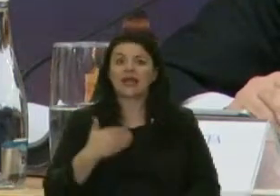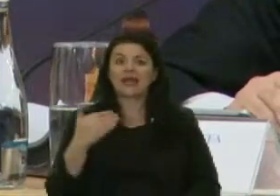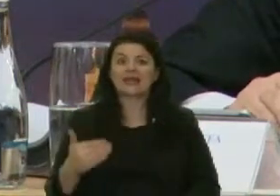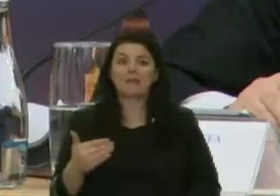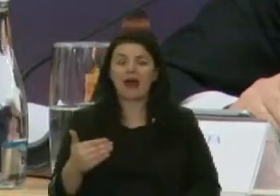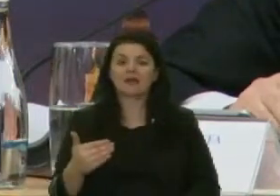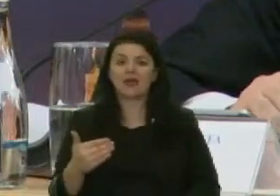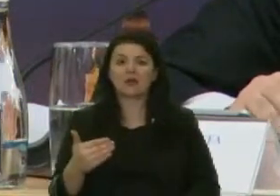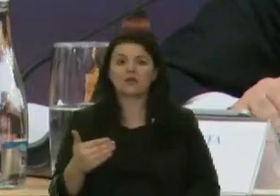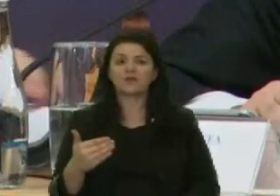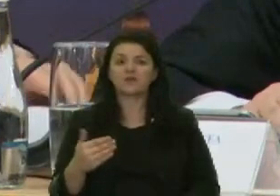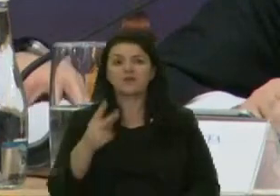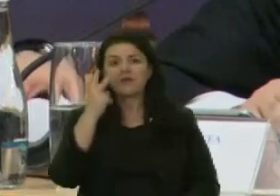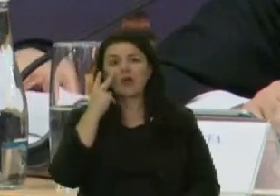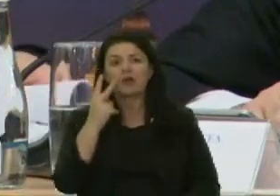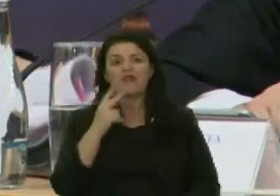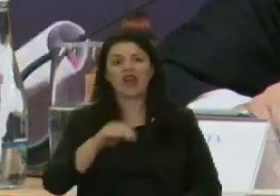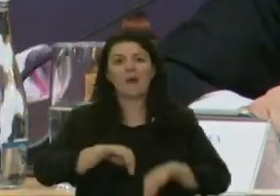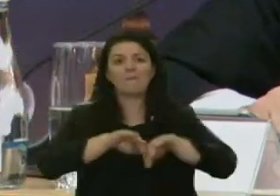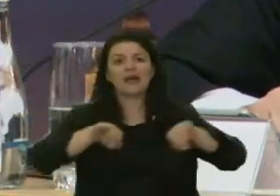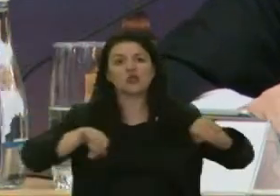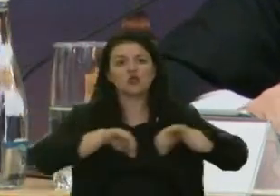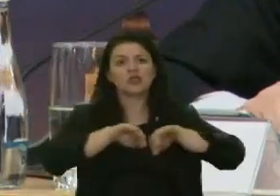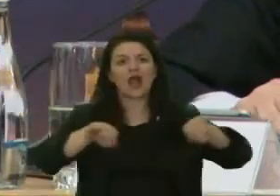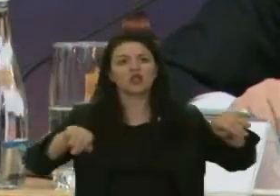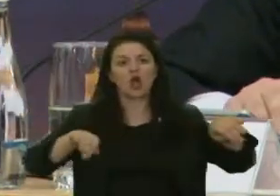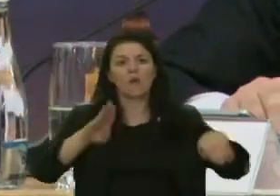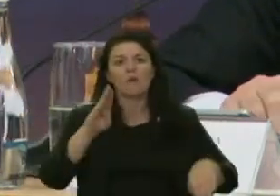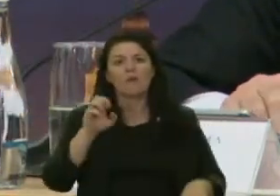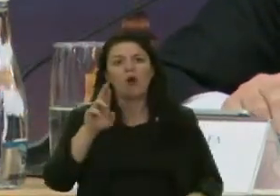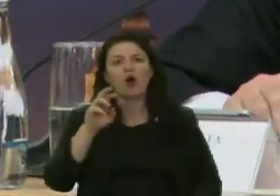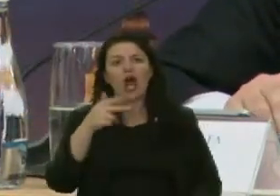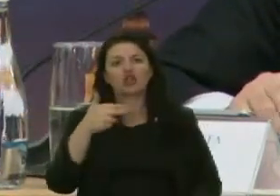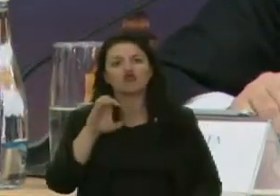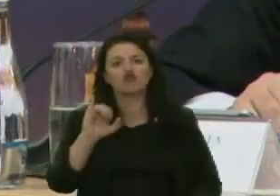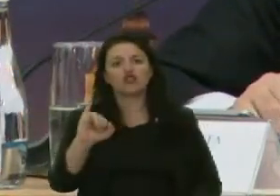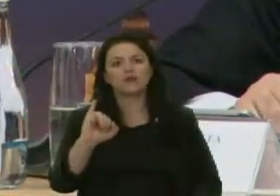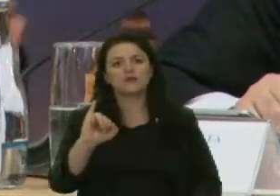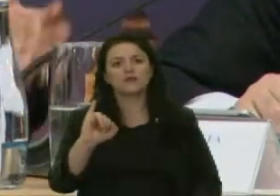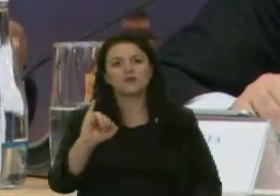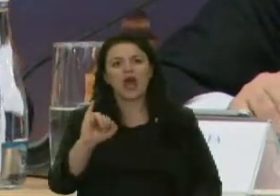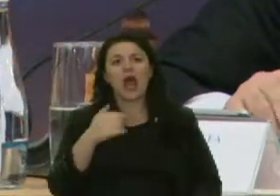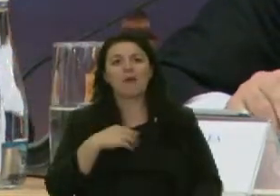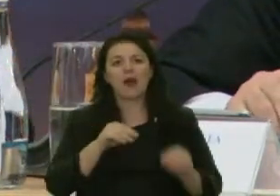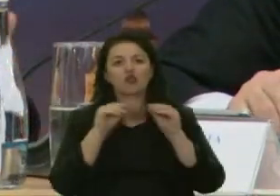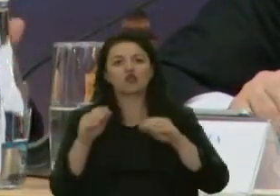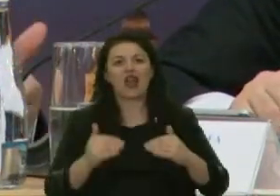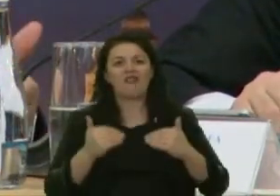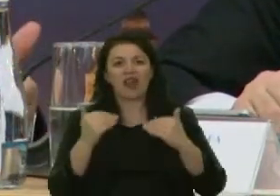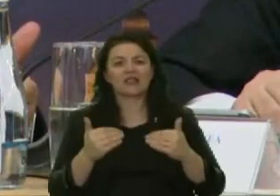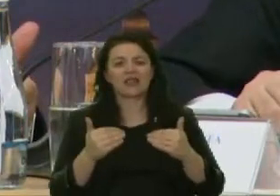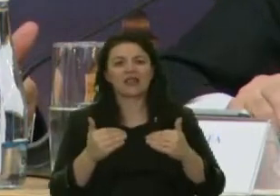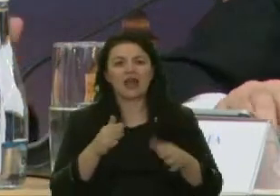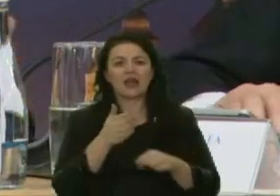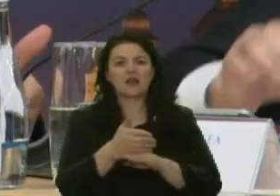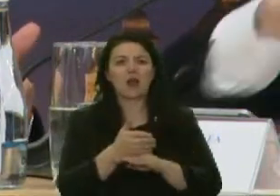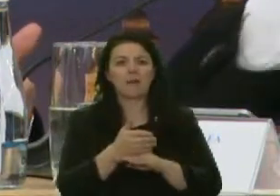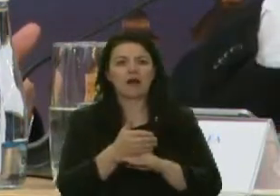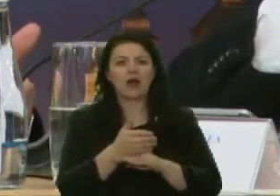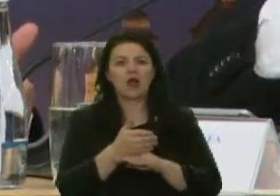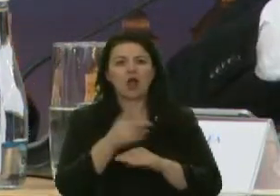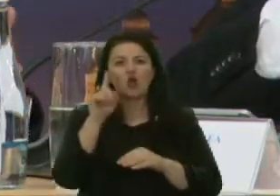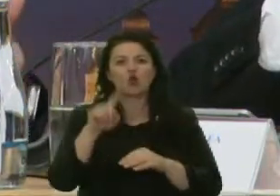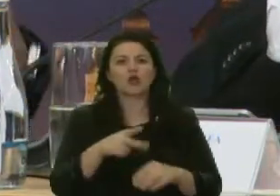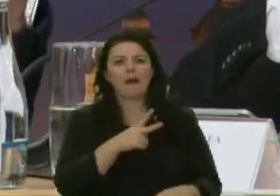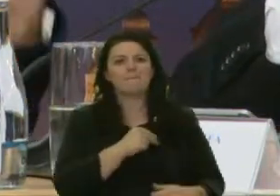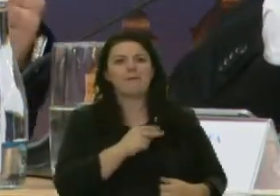departe în privința bazinului de not din borhanci am ajuns la faza în care vom intra în luna